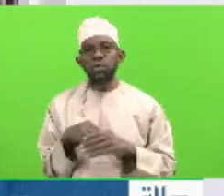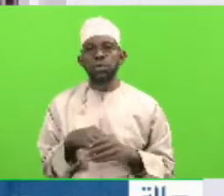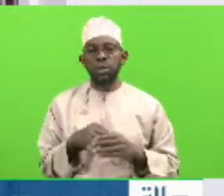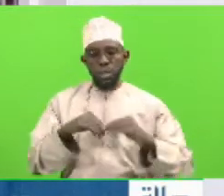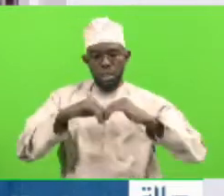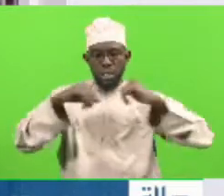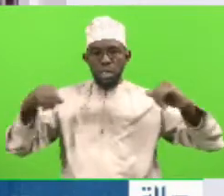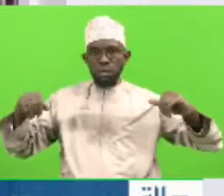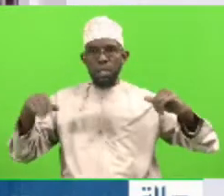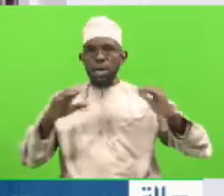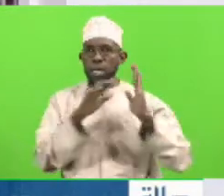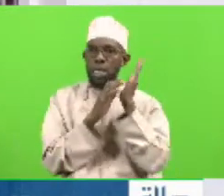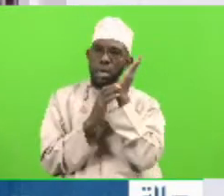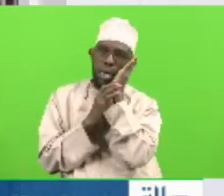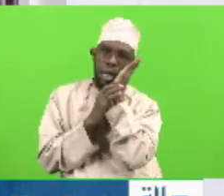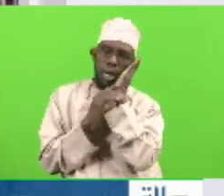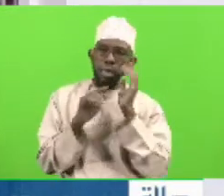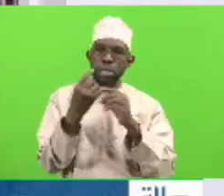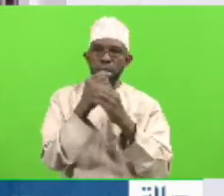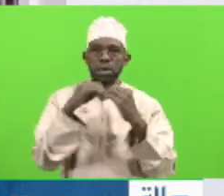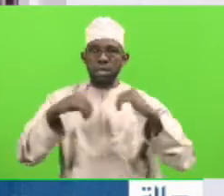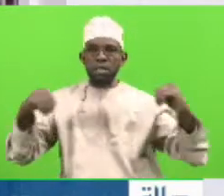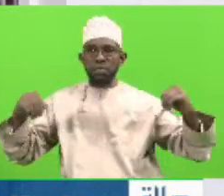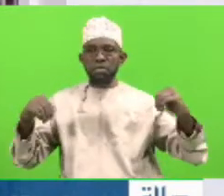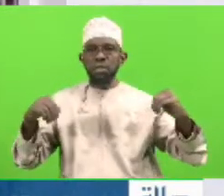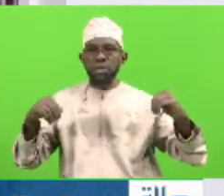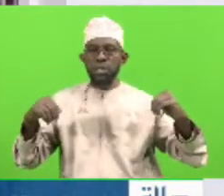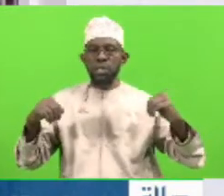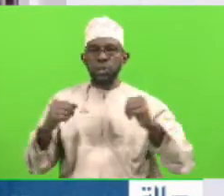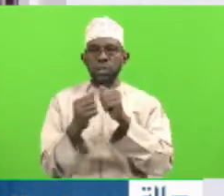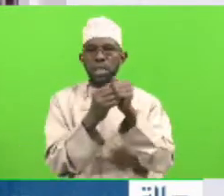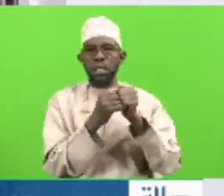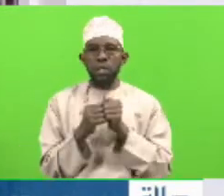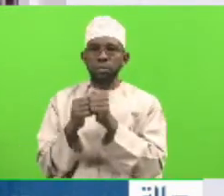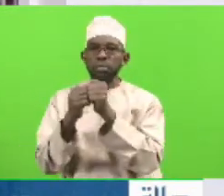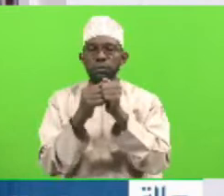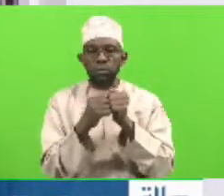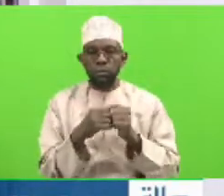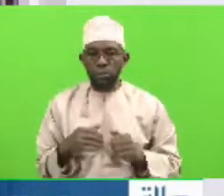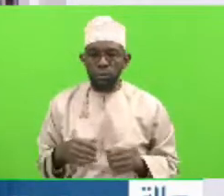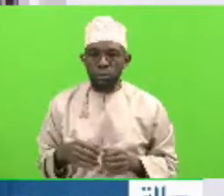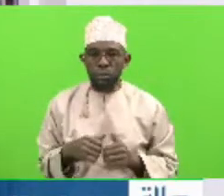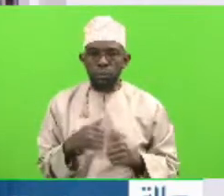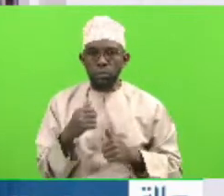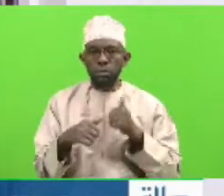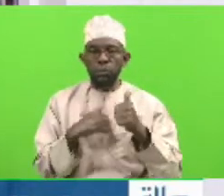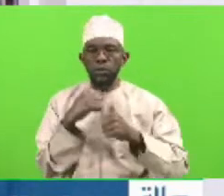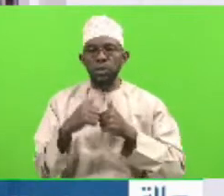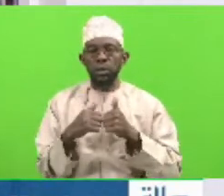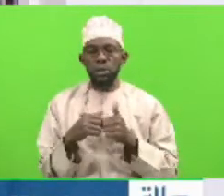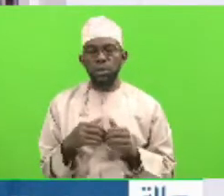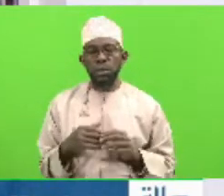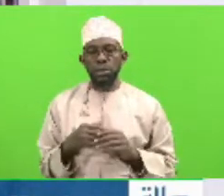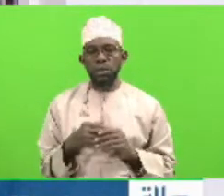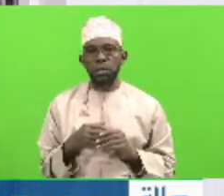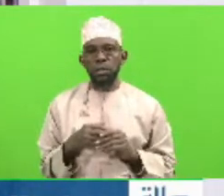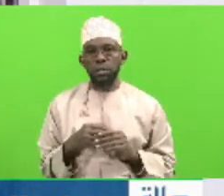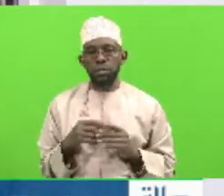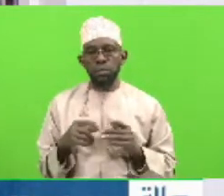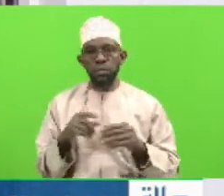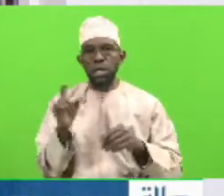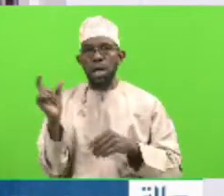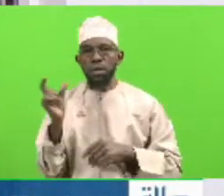استطاعتكم مخالطة هؤلاء، مخالطة من لا تثقون به، مخالطة من لا تثقون